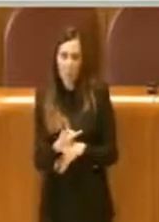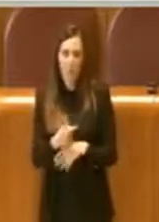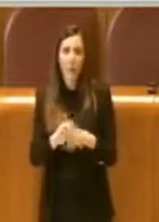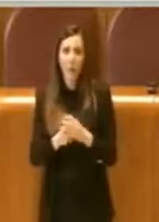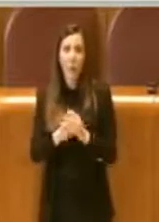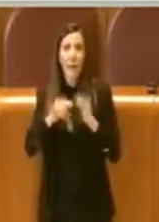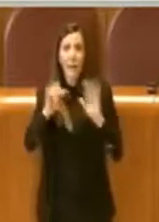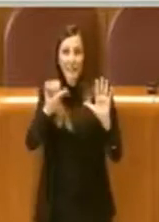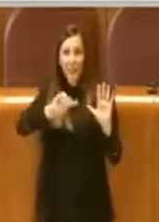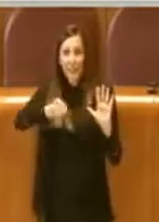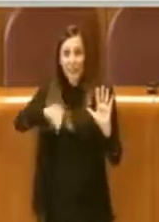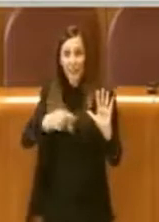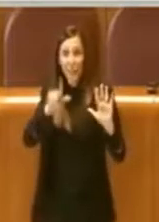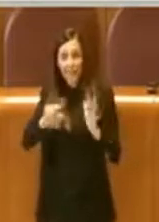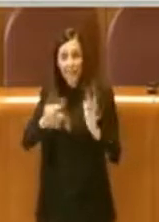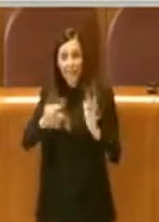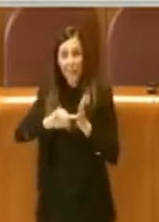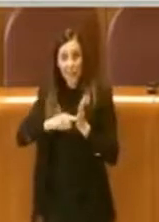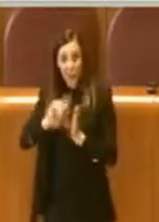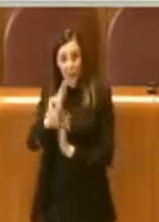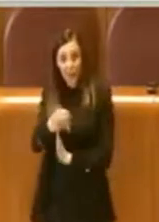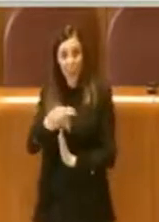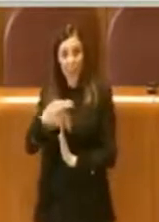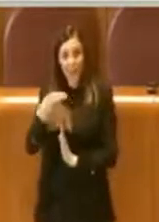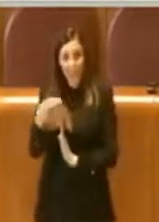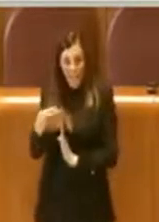ma di 6,7 milioni di euro,